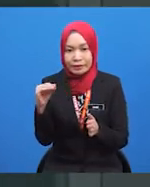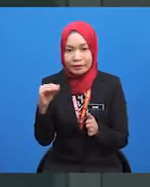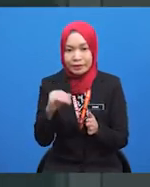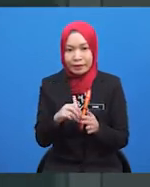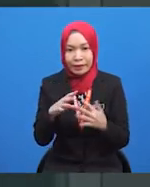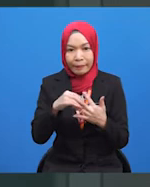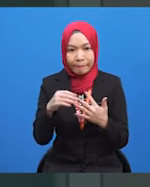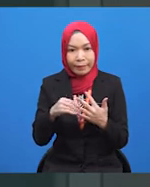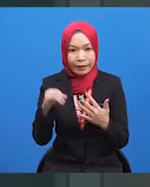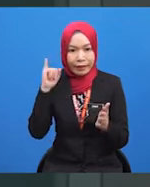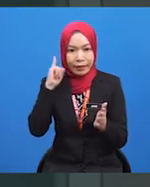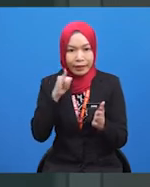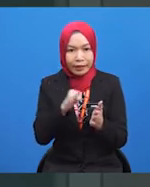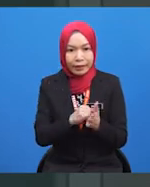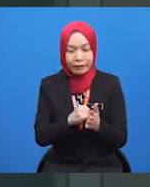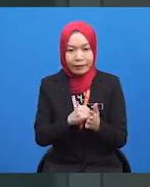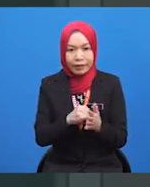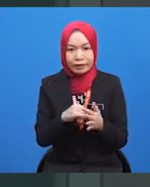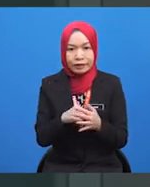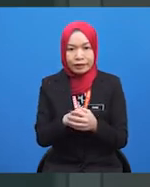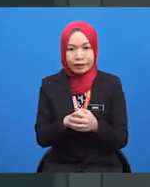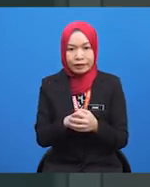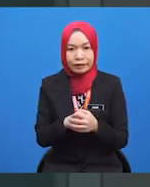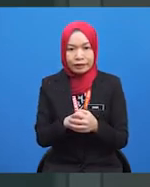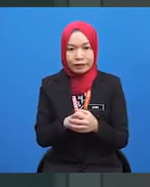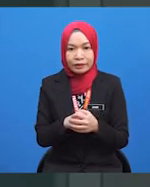pilih Image Rotation.